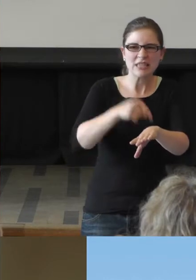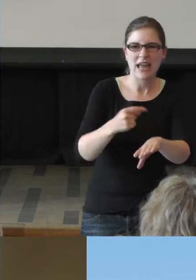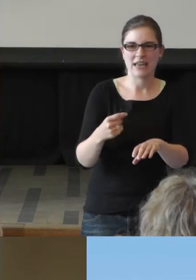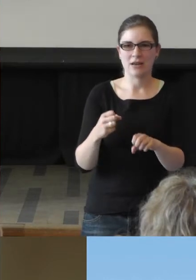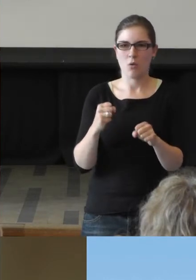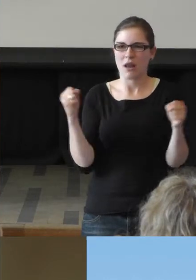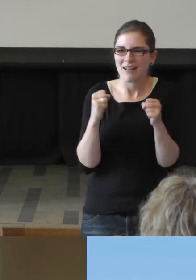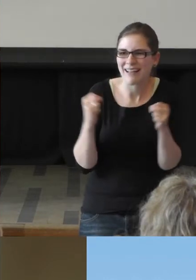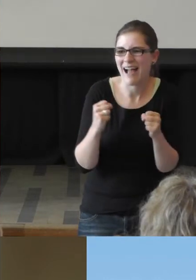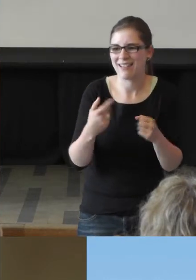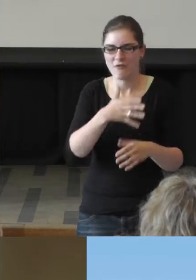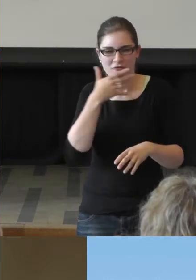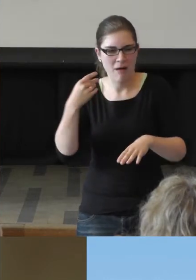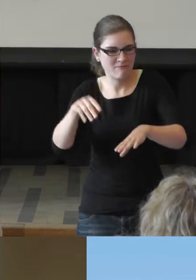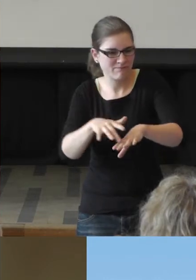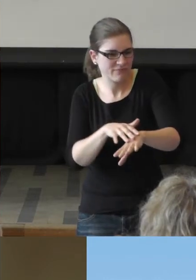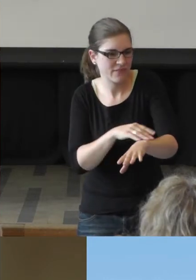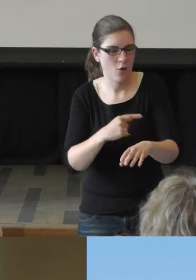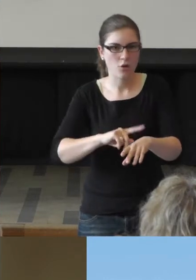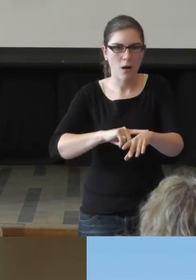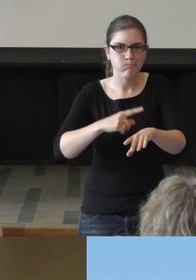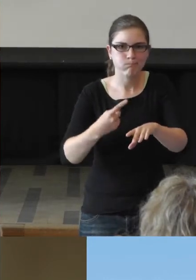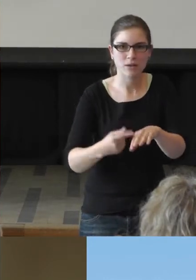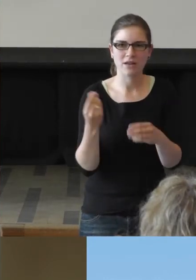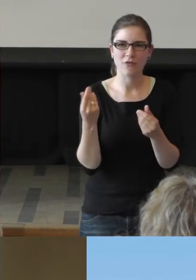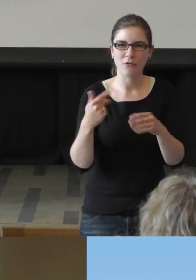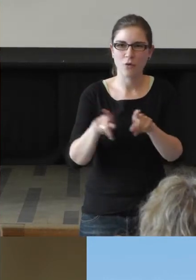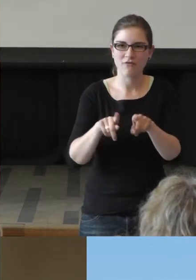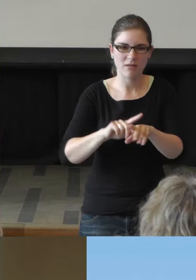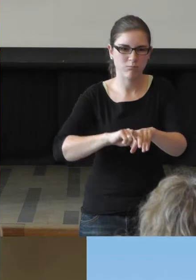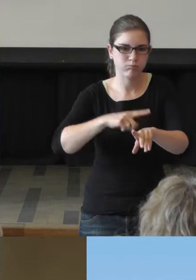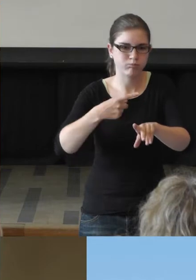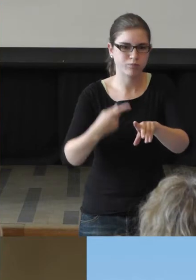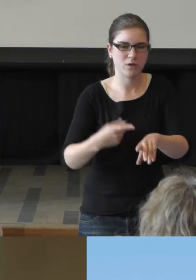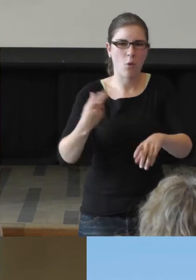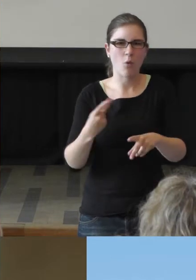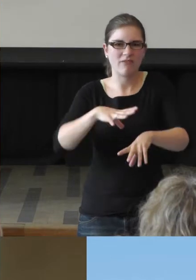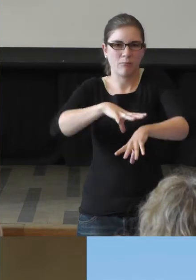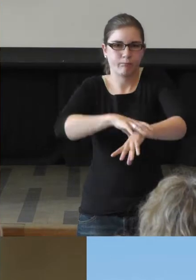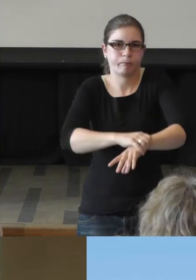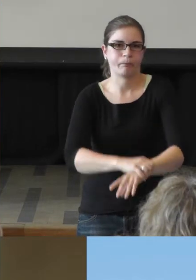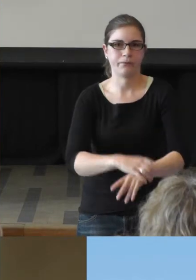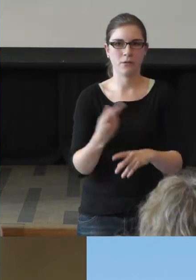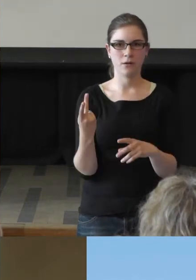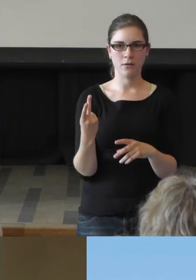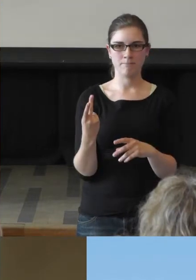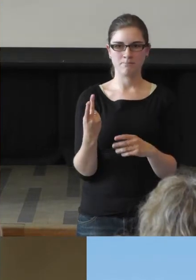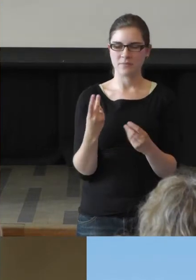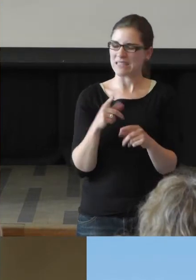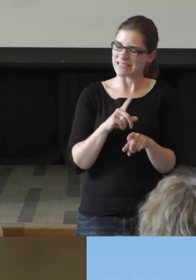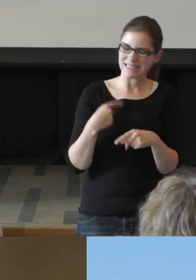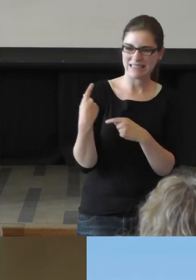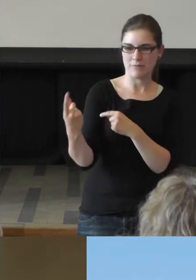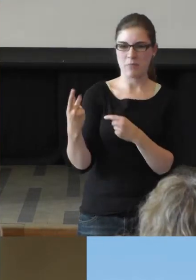-Kälte-Missempfindungen, so ein Gefühl der Schwellung, Gefühl des Drucks oder des Eingeschnürtseins und halt, wenn Sie nicht mehr genau spüren, da ist auch eine